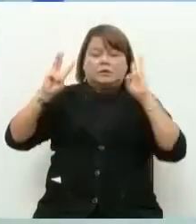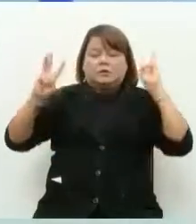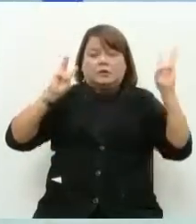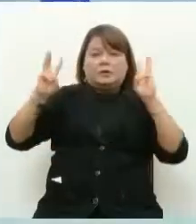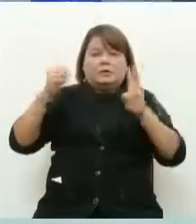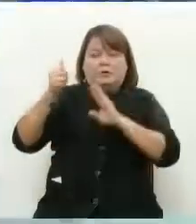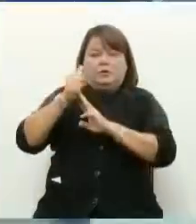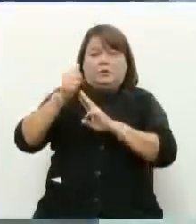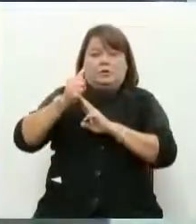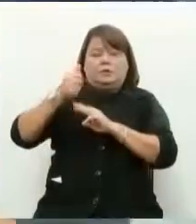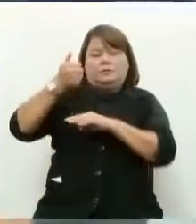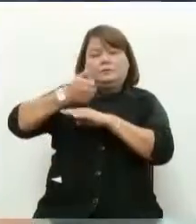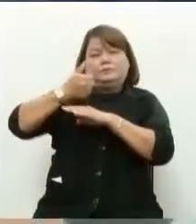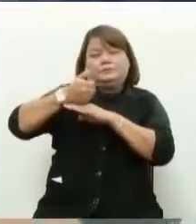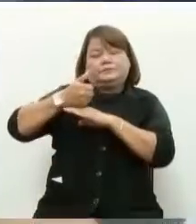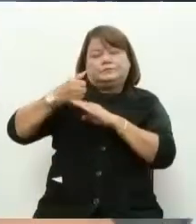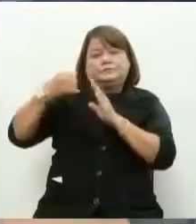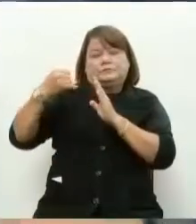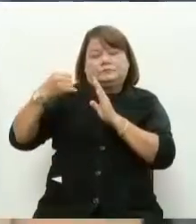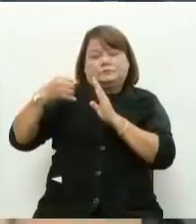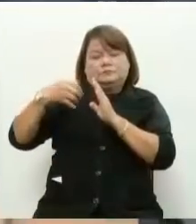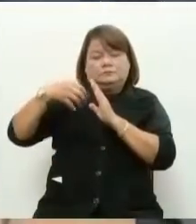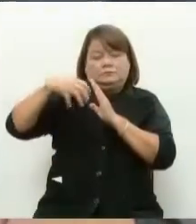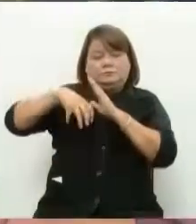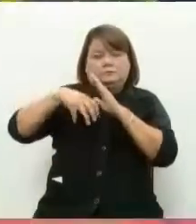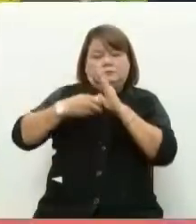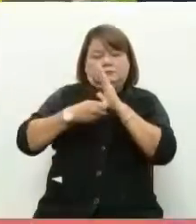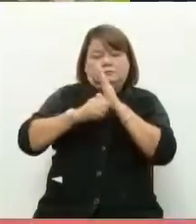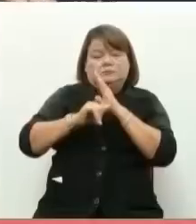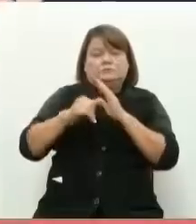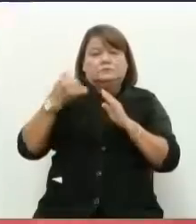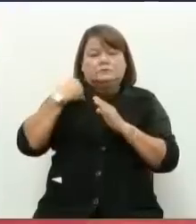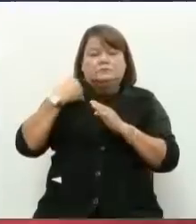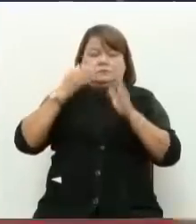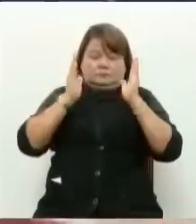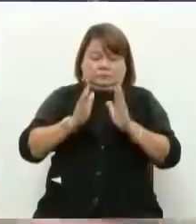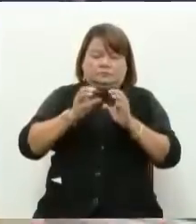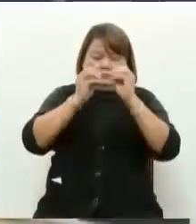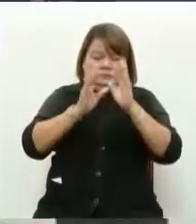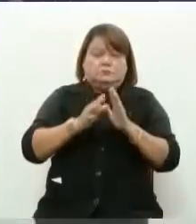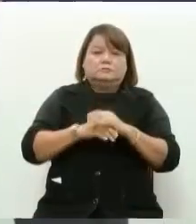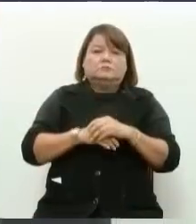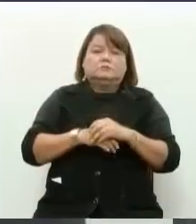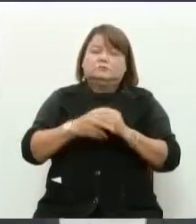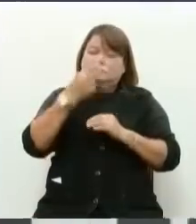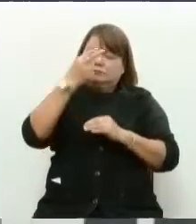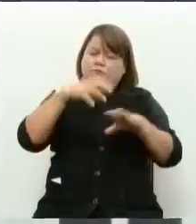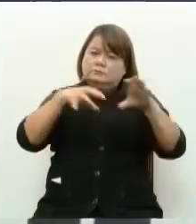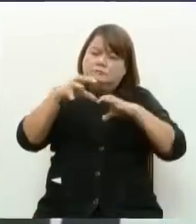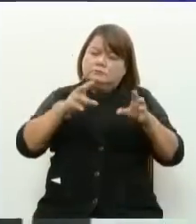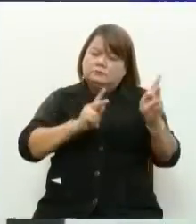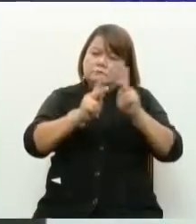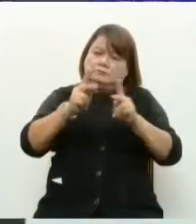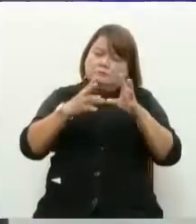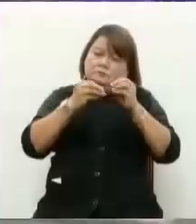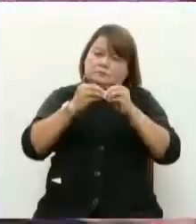ำนักงานเขตพื้นที่การศึกษามัธยมศึกษานครสวรรค์และบุคลากรได้เป็นเจ้าภาพจัดกิจกรรมประชุมสัมมนา